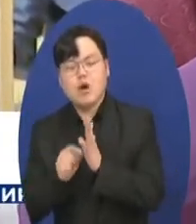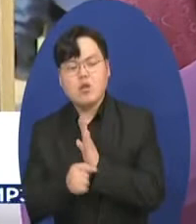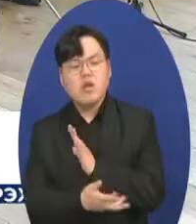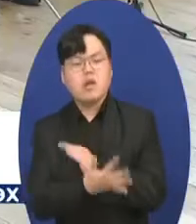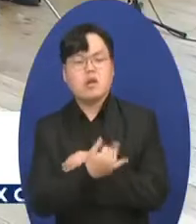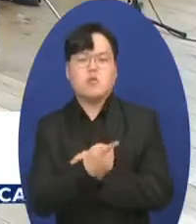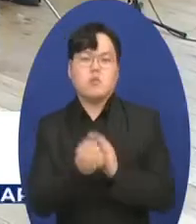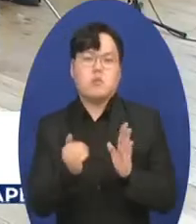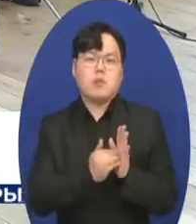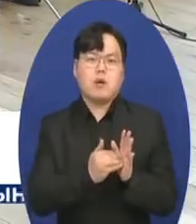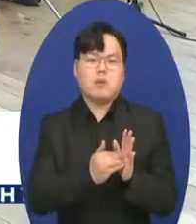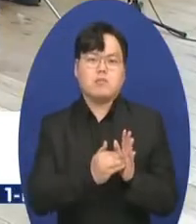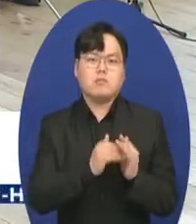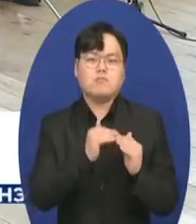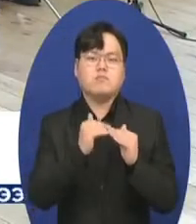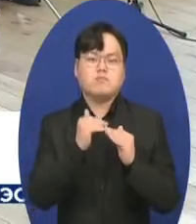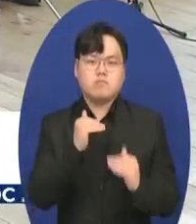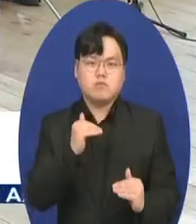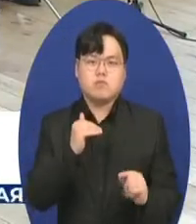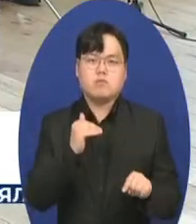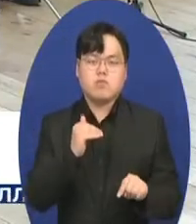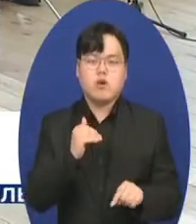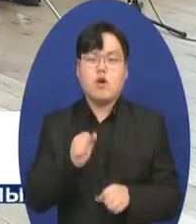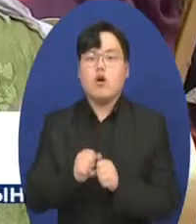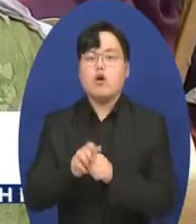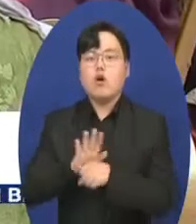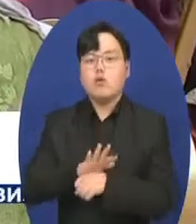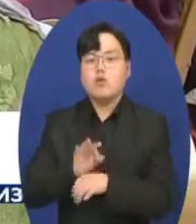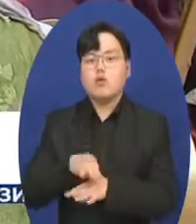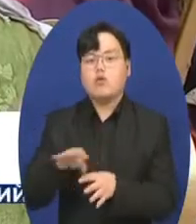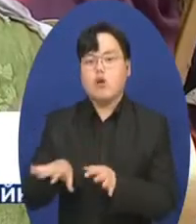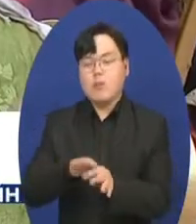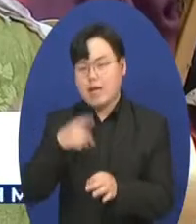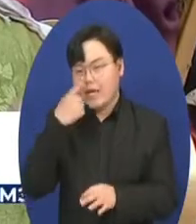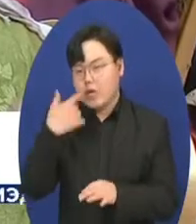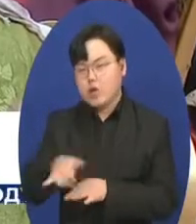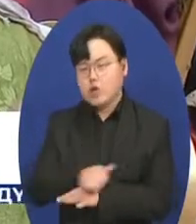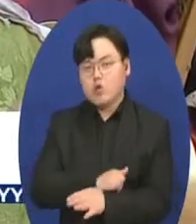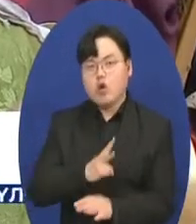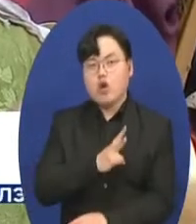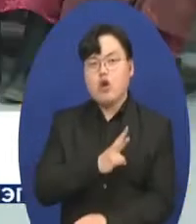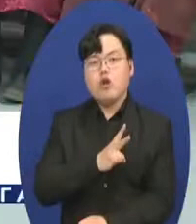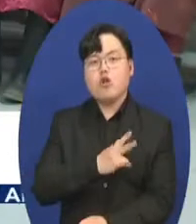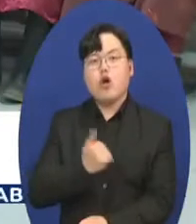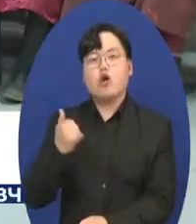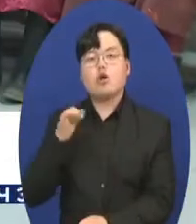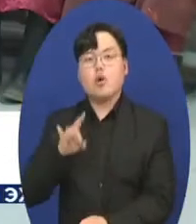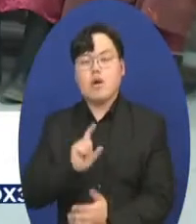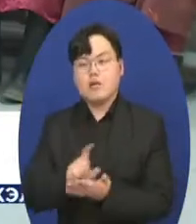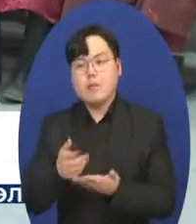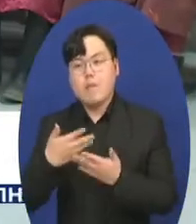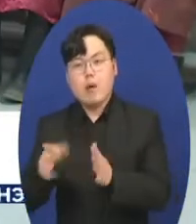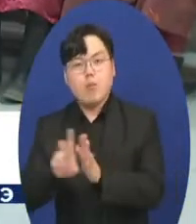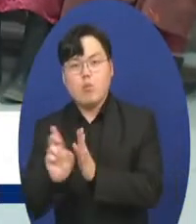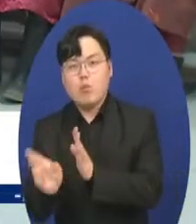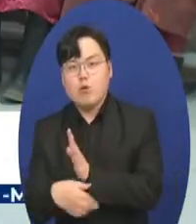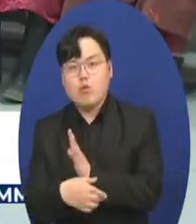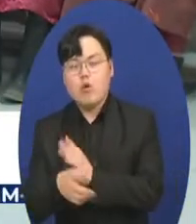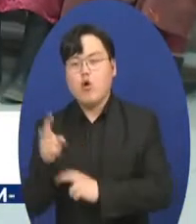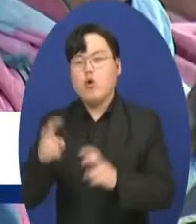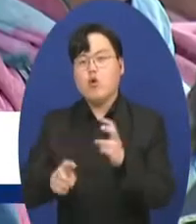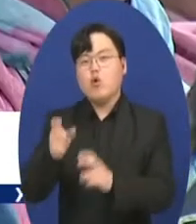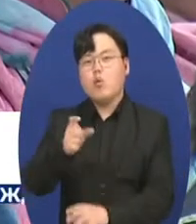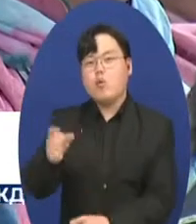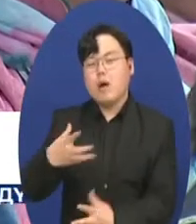мянгатай байшгүй. Цардахтай холбоотойгоор бүгд найрамдагт тард улс руу ноолур экспортлох боломжгүй байгаа учраас үйлдвэрлэгчид их